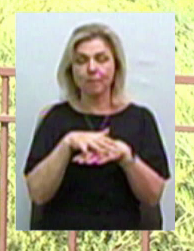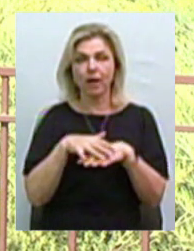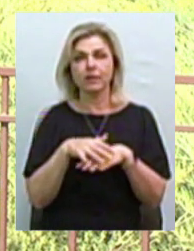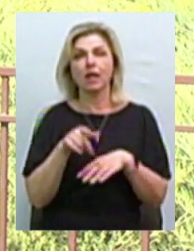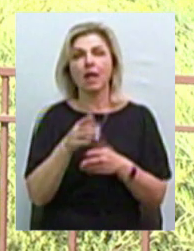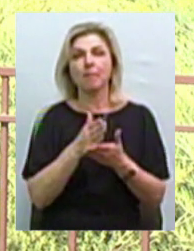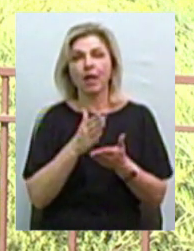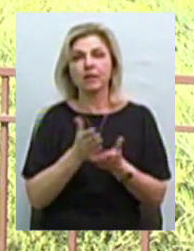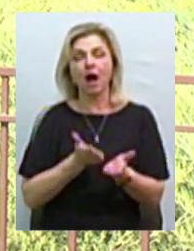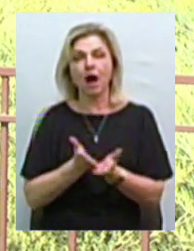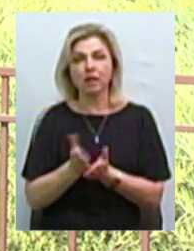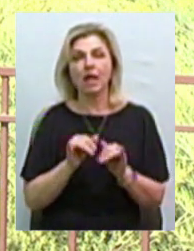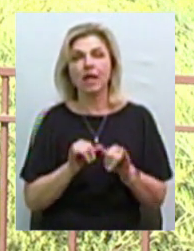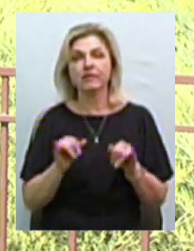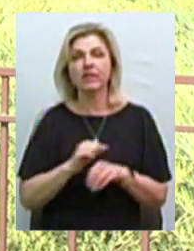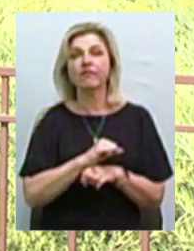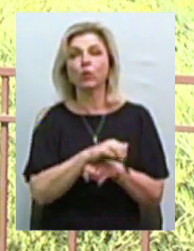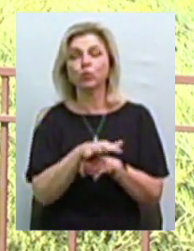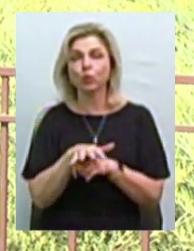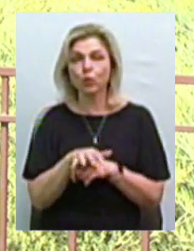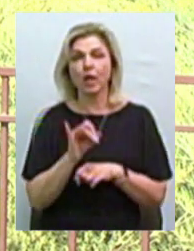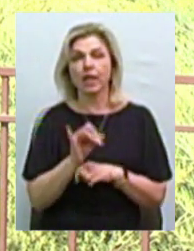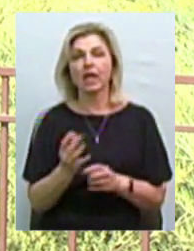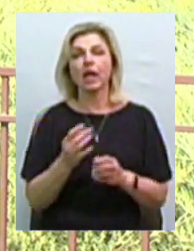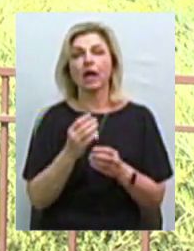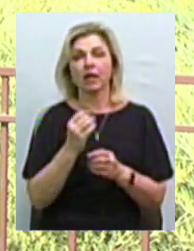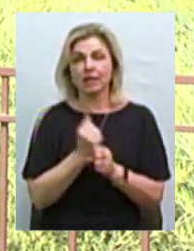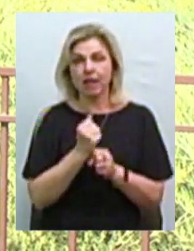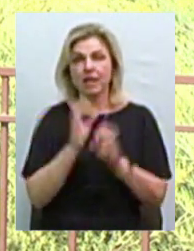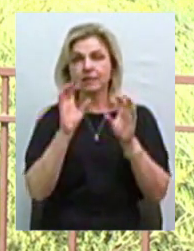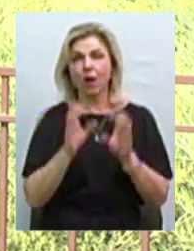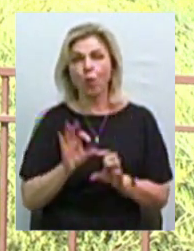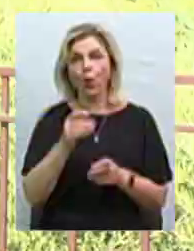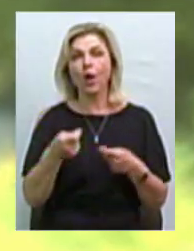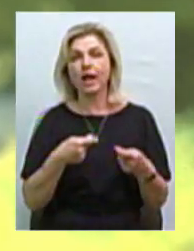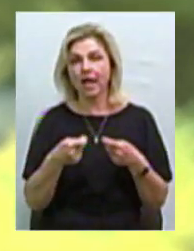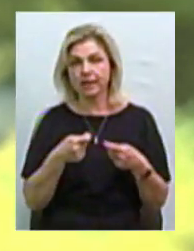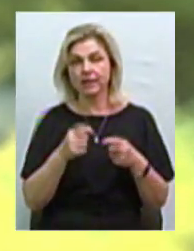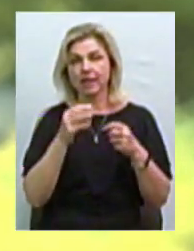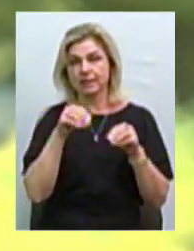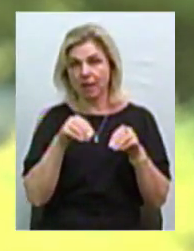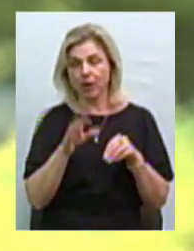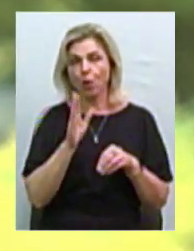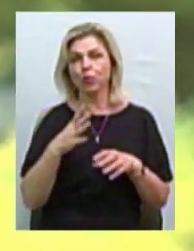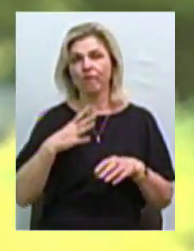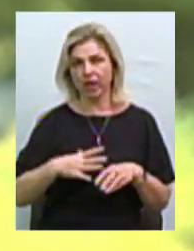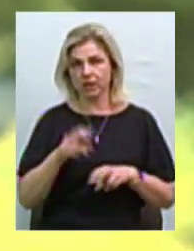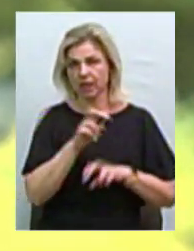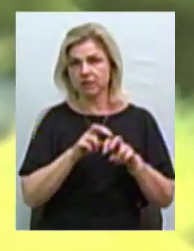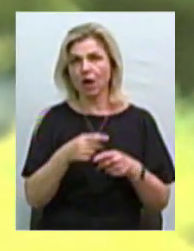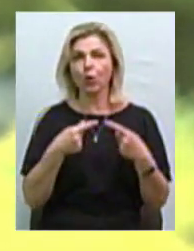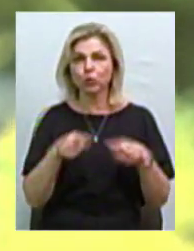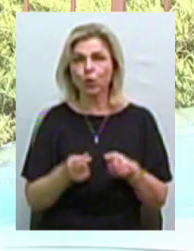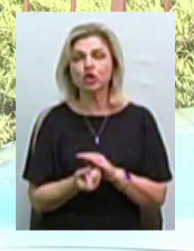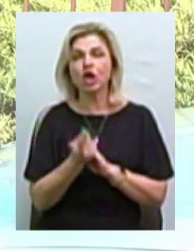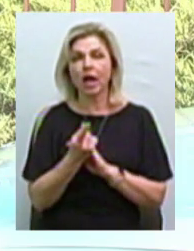соціальну галузі, розвивати інфраструктуру. Із введенням закону про ринок землі вони змушені будуть шукати нові джерела наповнення